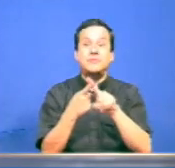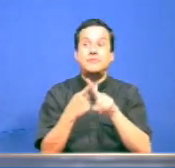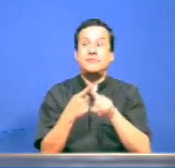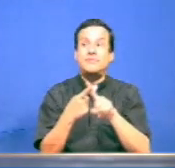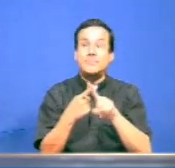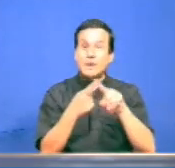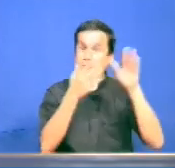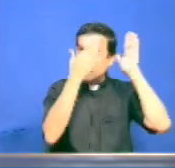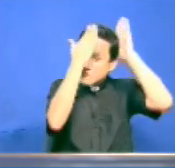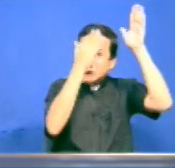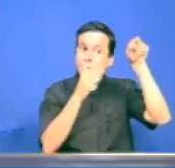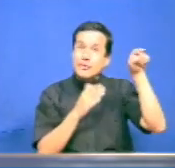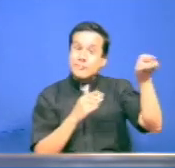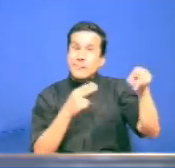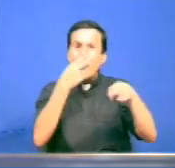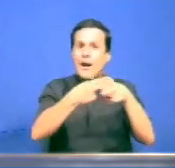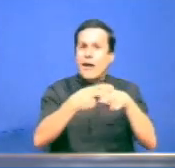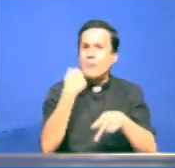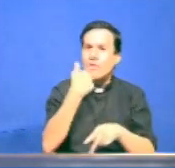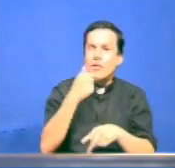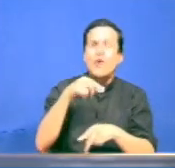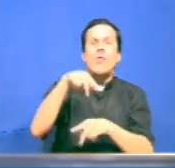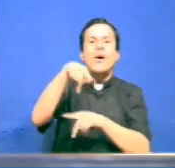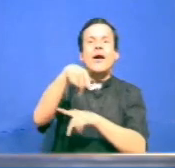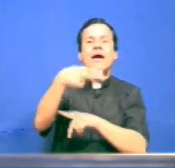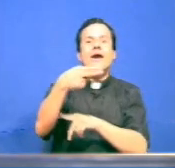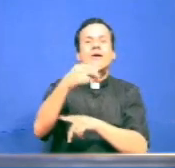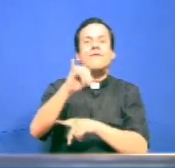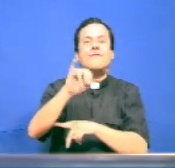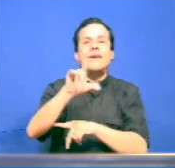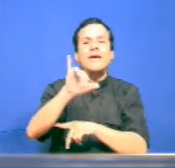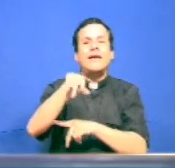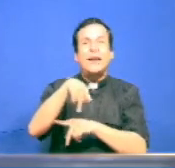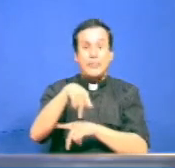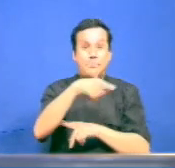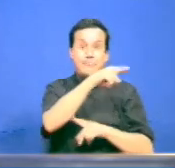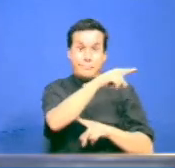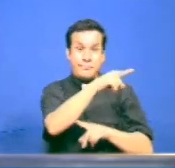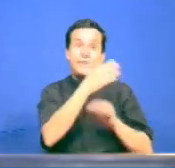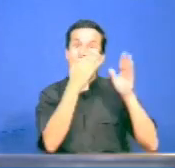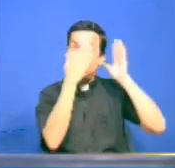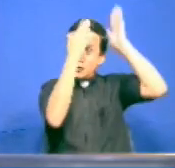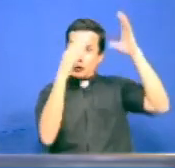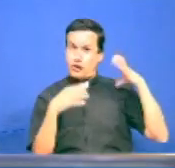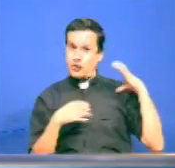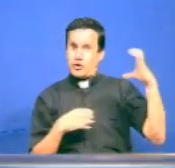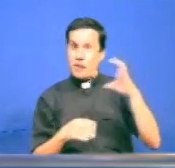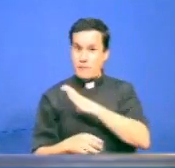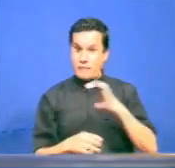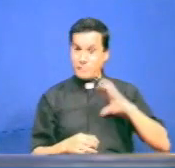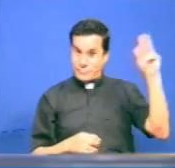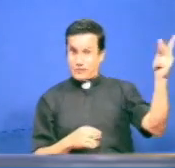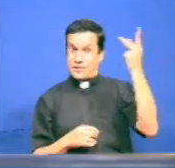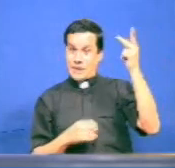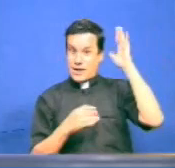askofu mkuu wao ni askofu Philip Anyolo, ambaye ni mwenyekiti wetu baraza la maaskofu, na anatoa